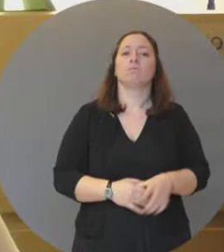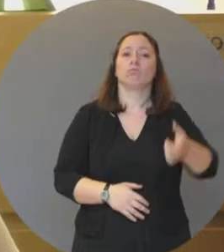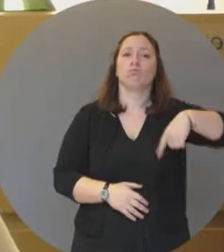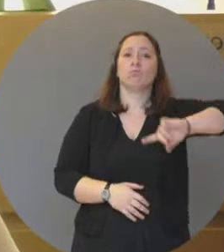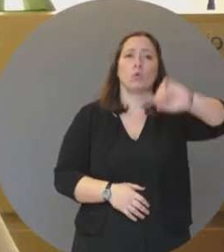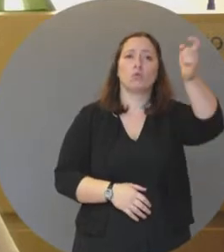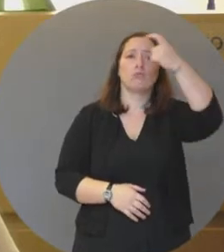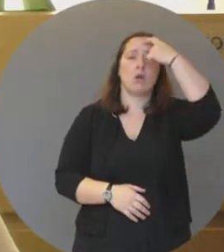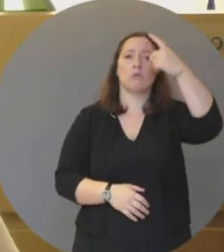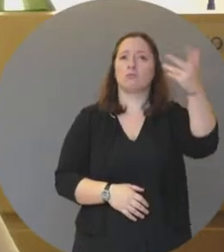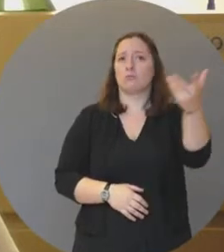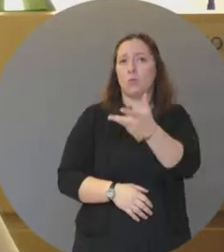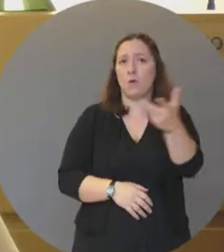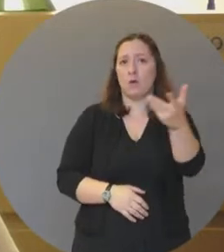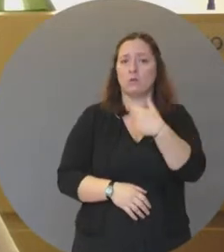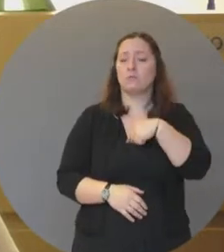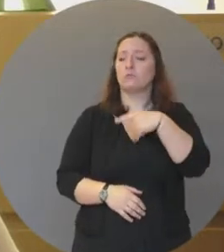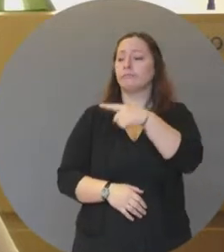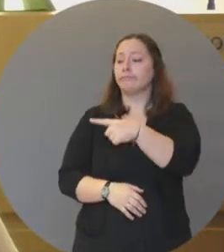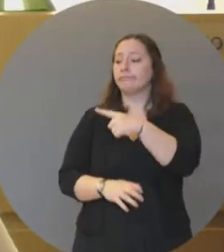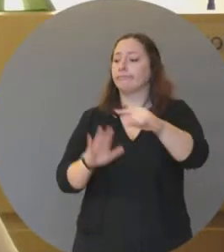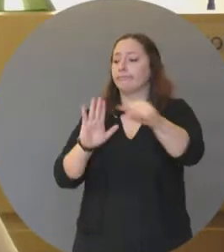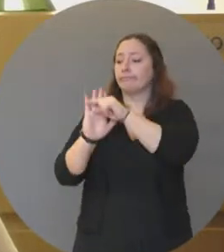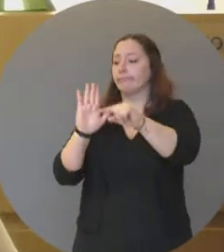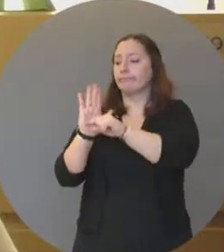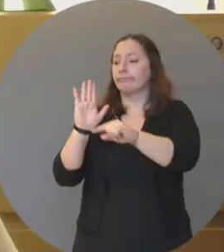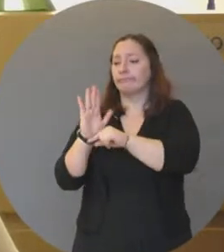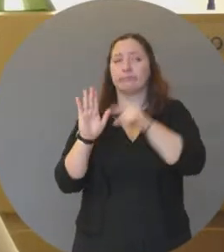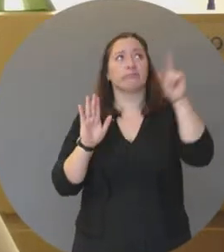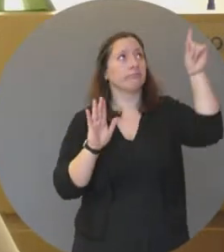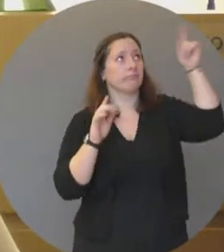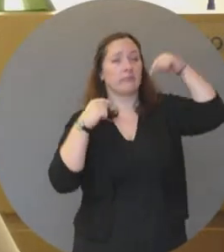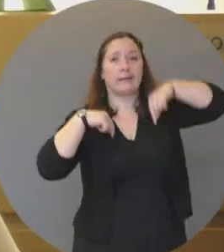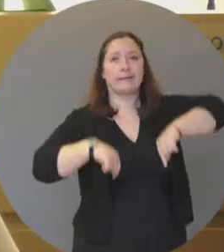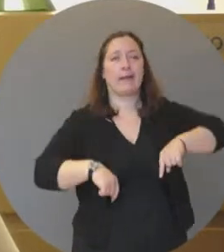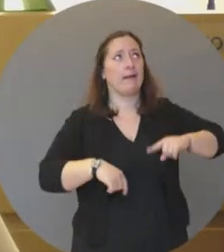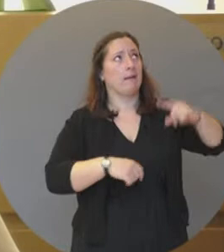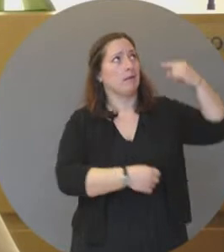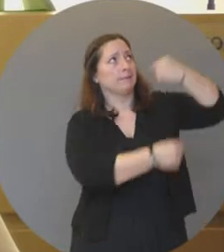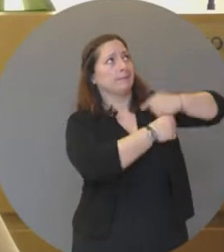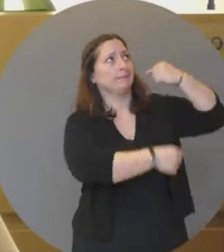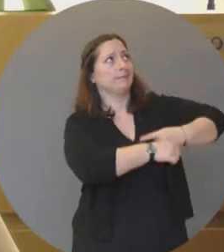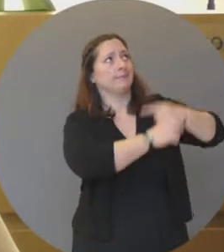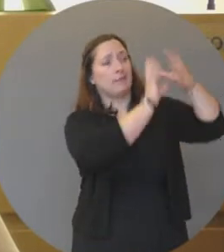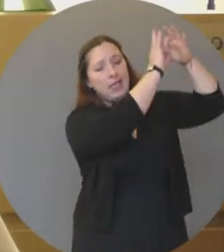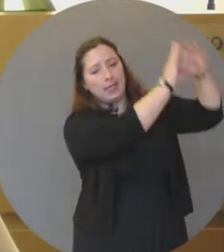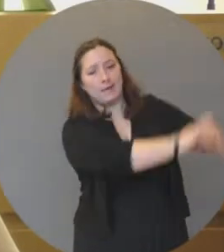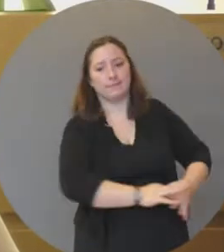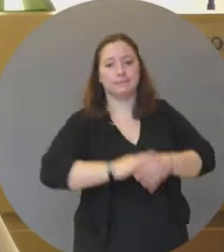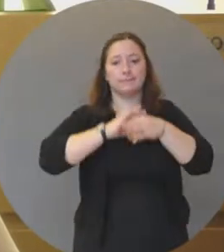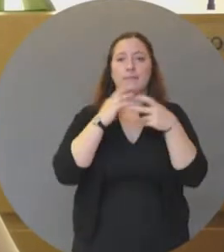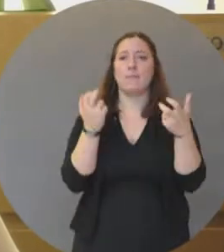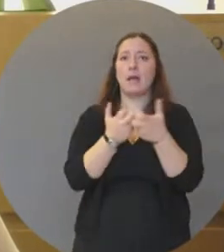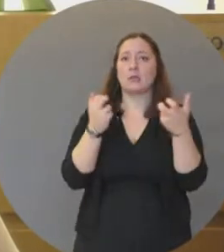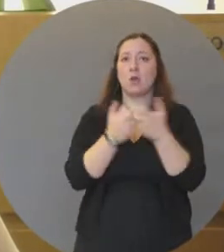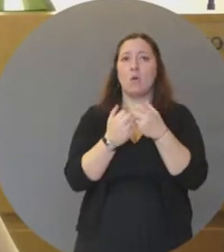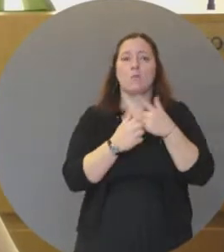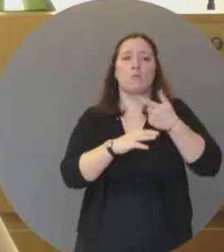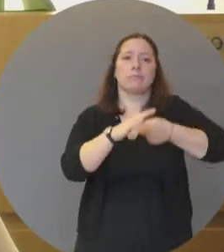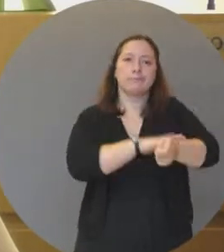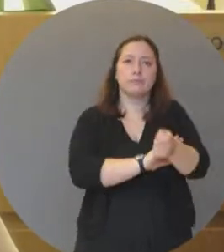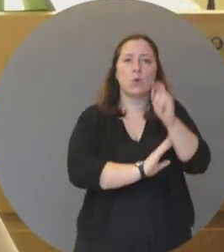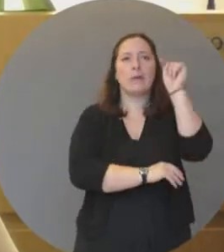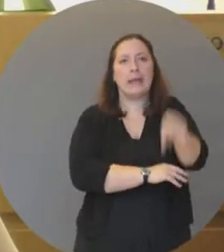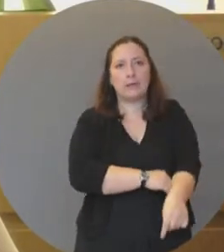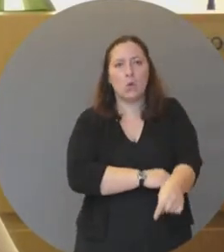ces dispositifs sont totalement dépendants des décisions d'État je pense notamment aux allocations obligatoires de solidarité à commencer